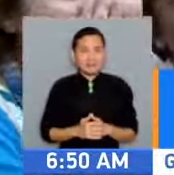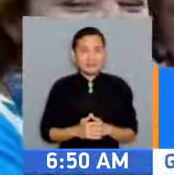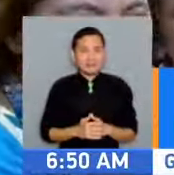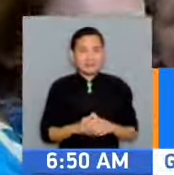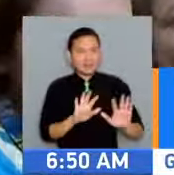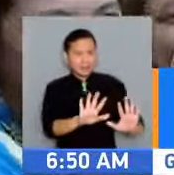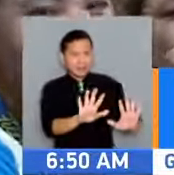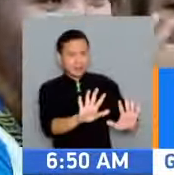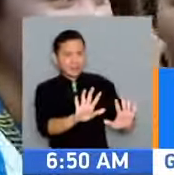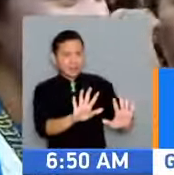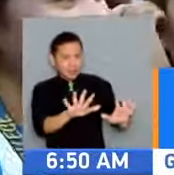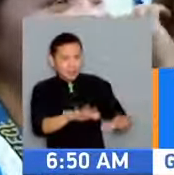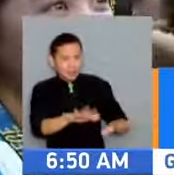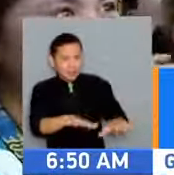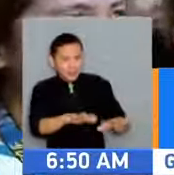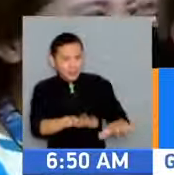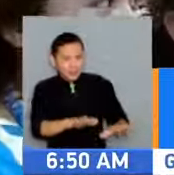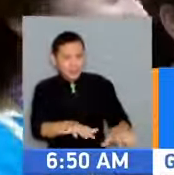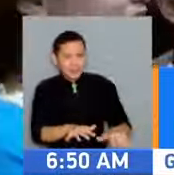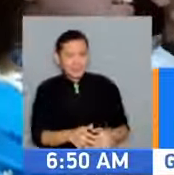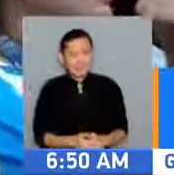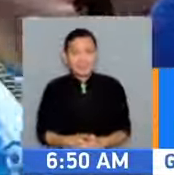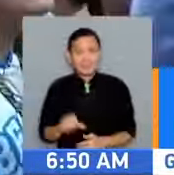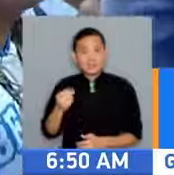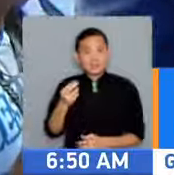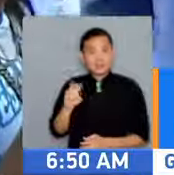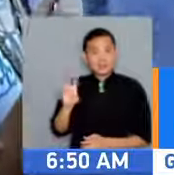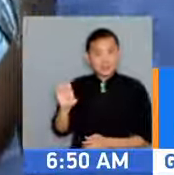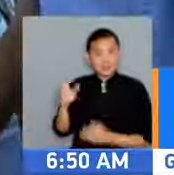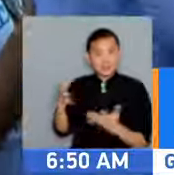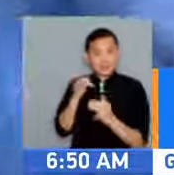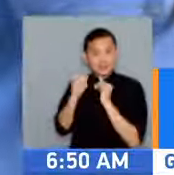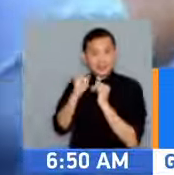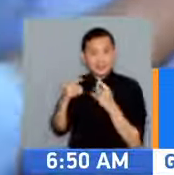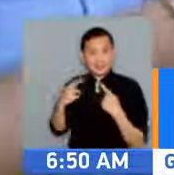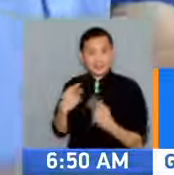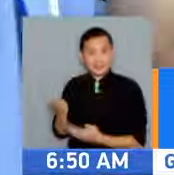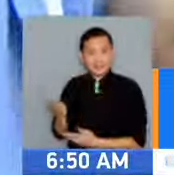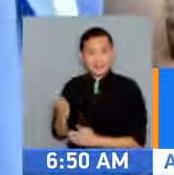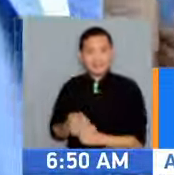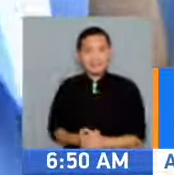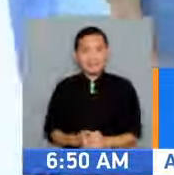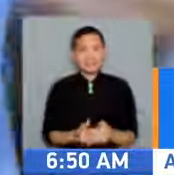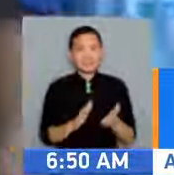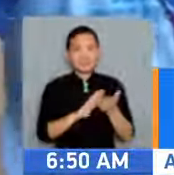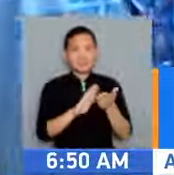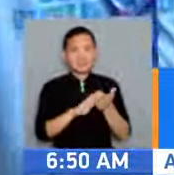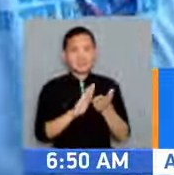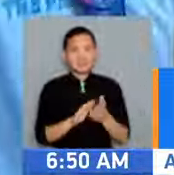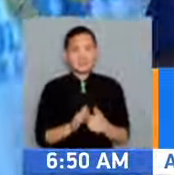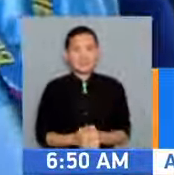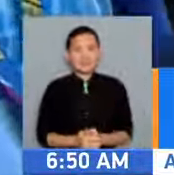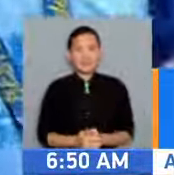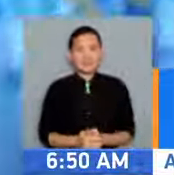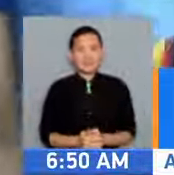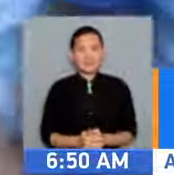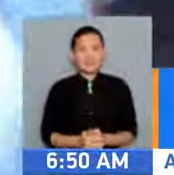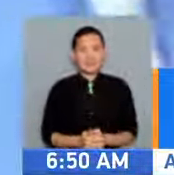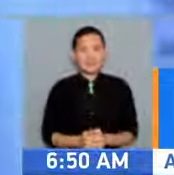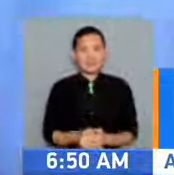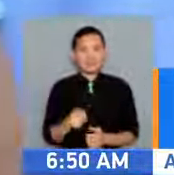Hoy lang, Shumi! Shumi, may nakausap ka na ba dyan? Excuse me lang! Okay, pakitaan ko lang kayo kasi medyo bigatin tong estudyante